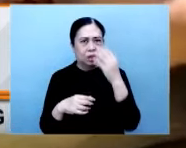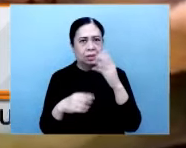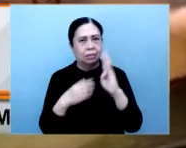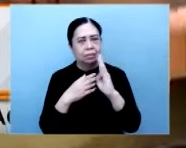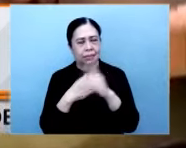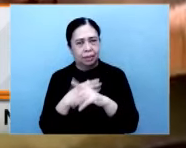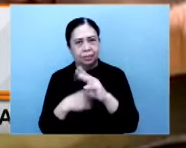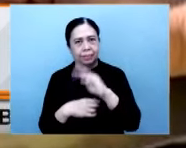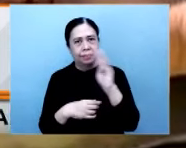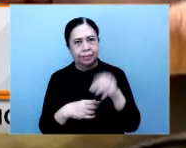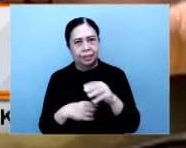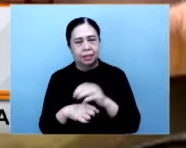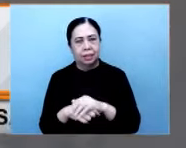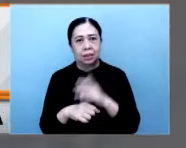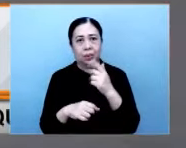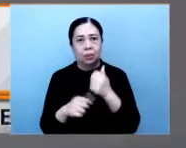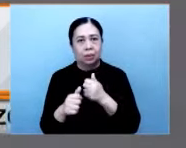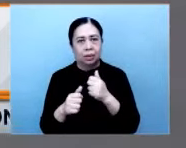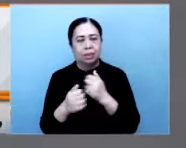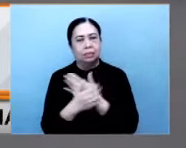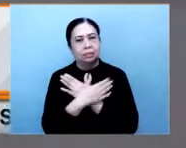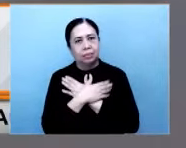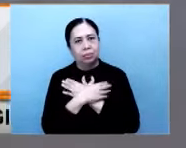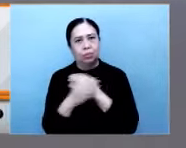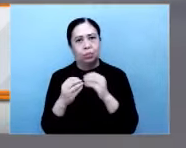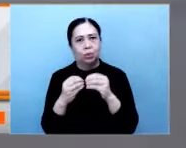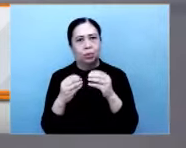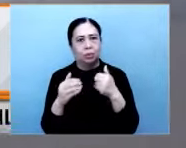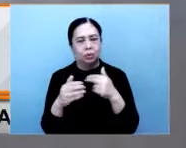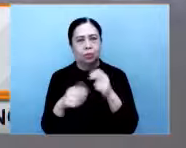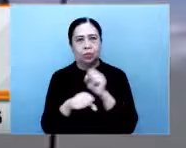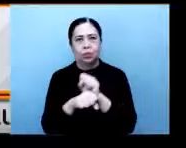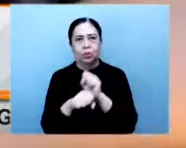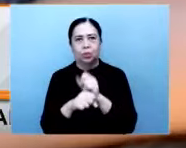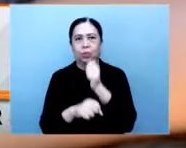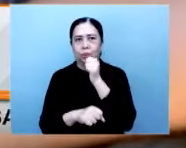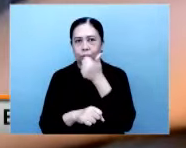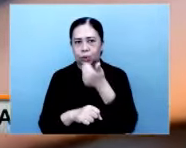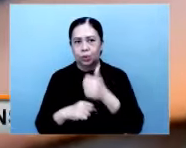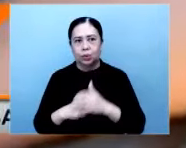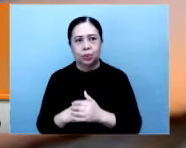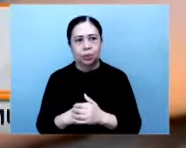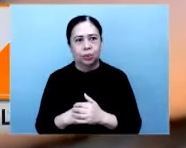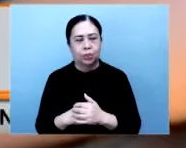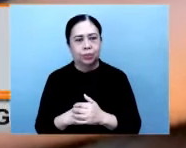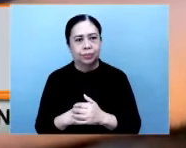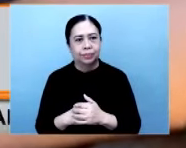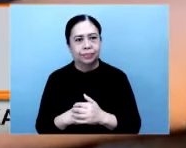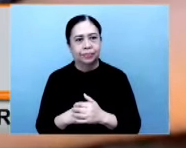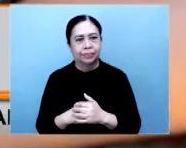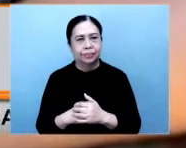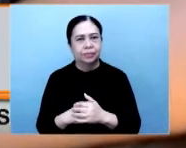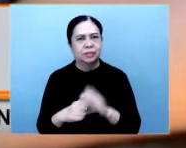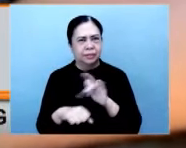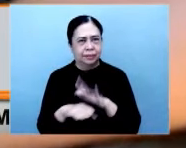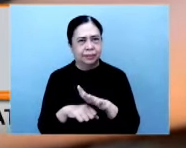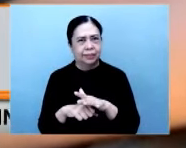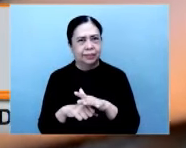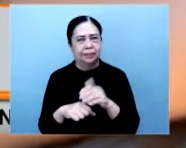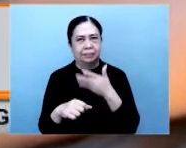rin. Hinahabol niyang makapagpahinga pa bago ang balik trabaho bukas. Mas maganda, mas maagang bumiyahin ngayon